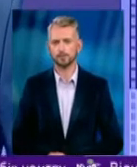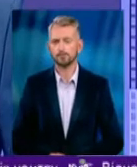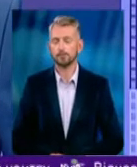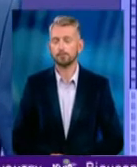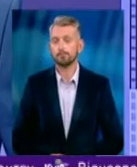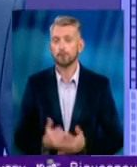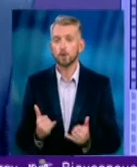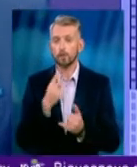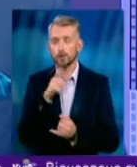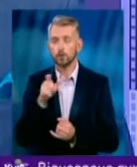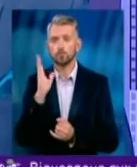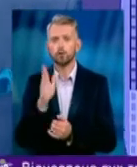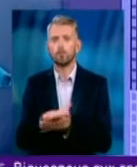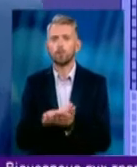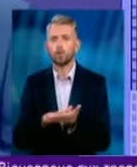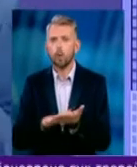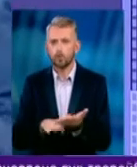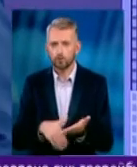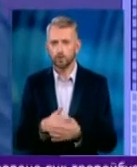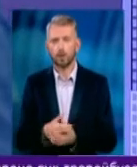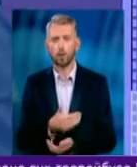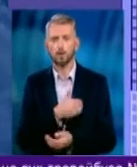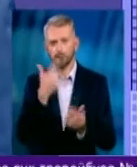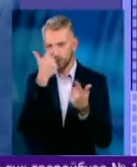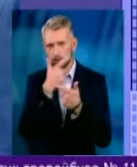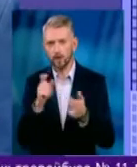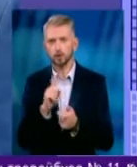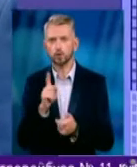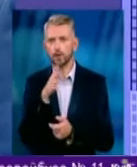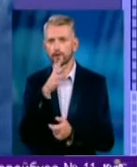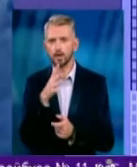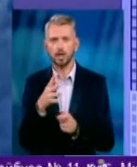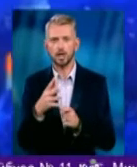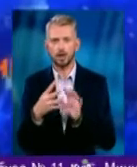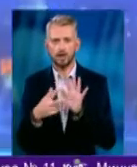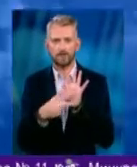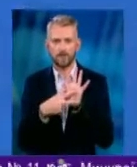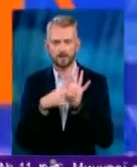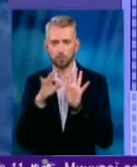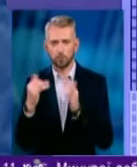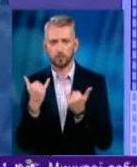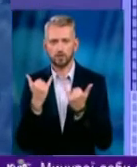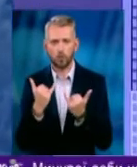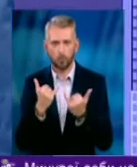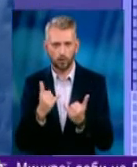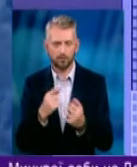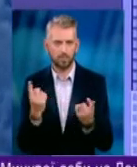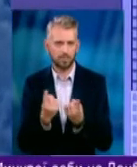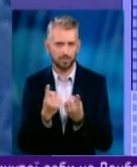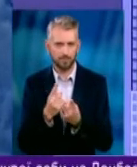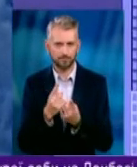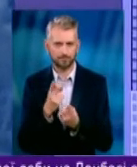Що, шановні глядачі, будемо продовжувати. Власне, хотів проанонсувати, що о 20:00 сьогодні традиційно щоп'ятниці інтерв'ю